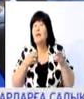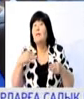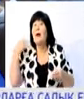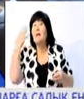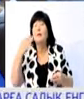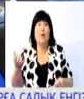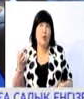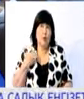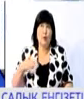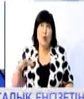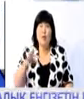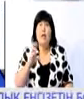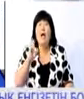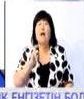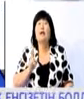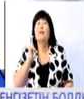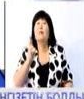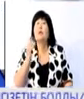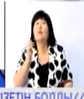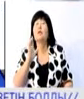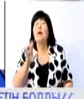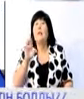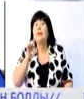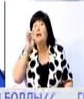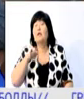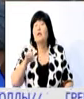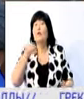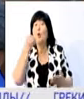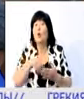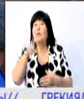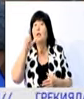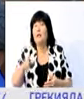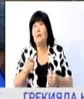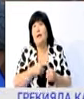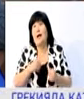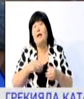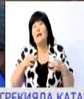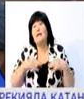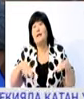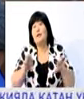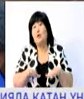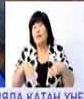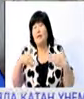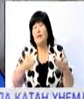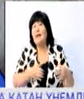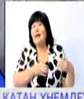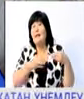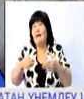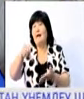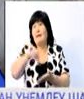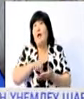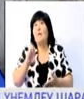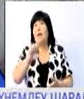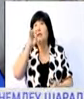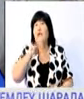мақсаты Қызылорда облысының әкімі Қырымбек Көшербаевқа Батыс Қазақстан облысының құрметті азаматы деген атақты салтанат түрде тапсыру деп делегация жетекшісі